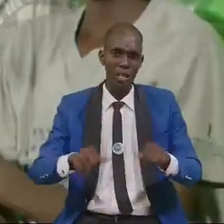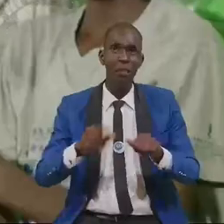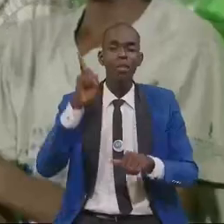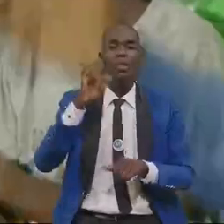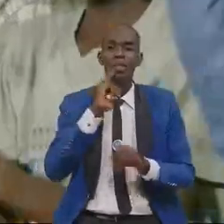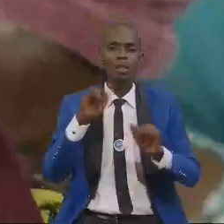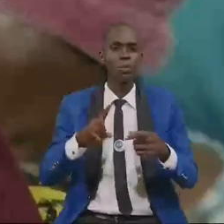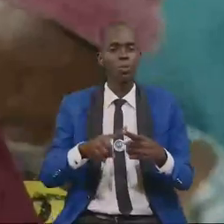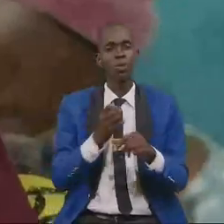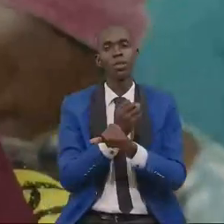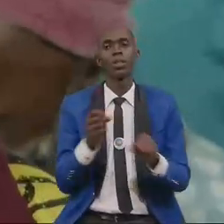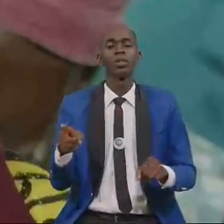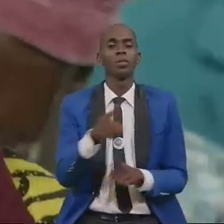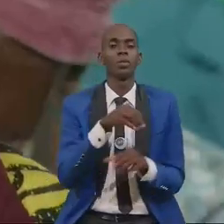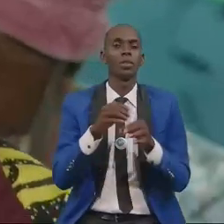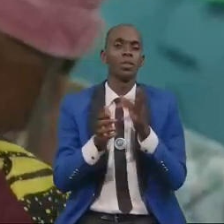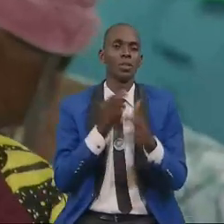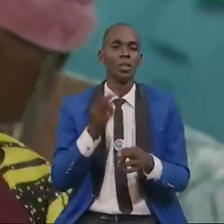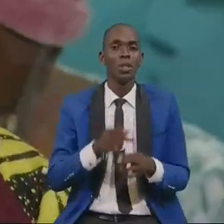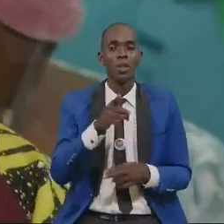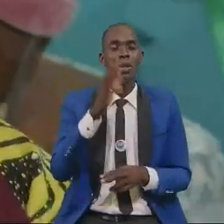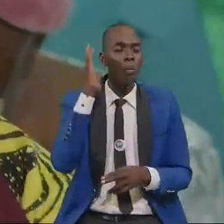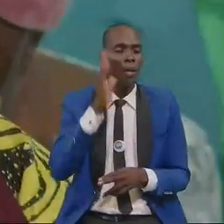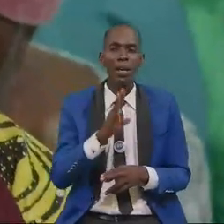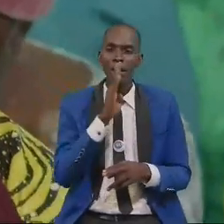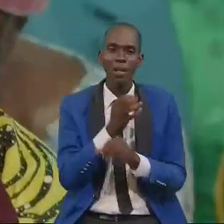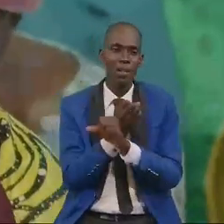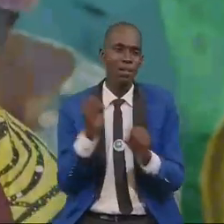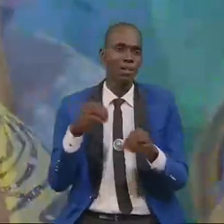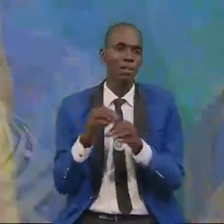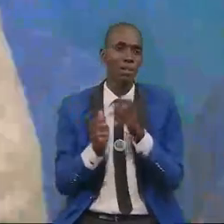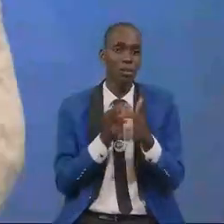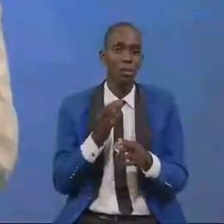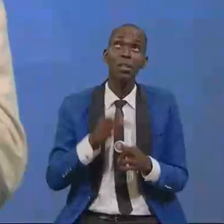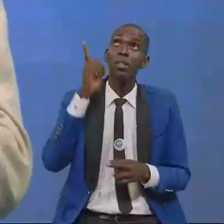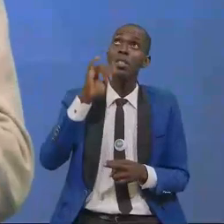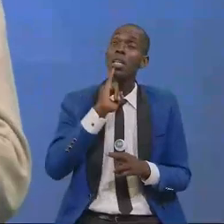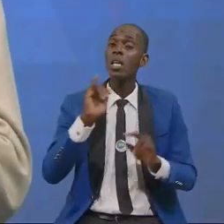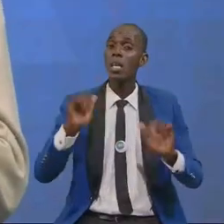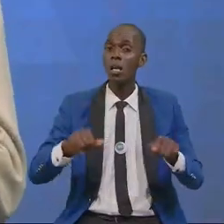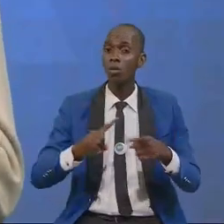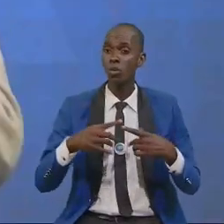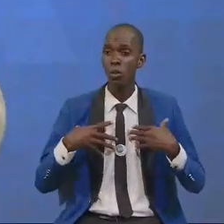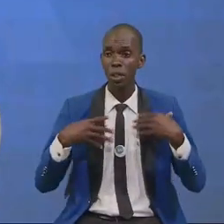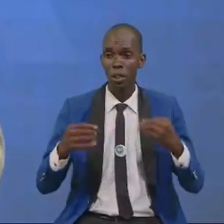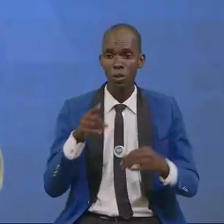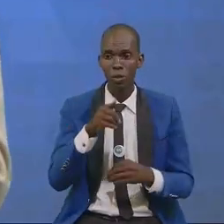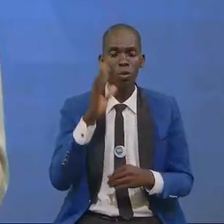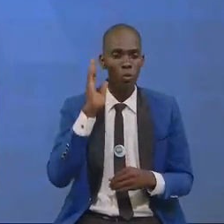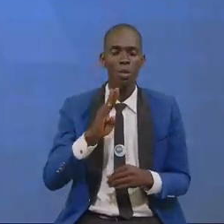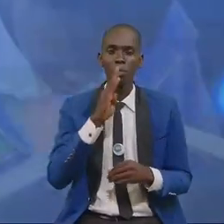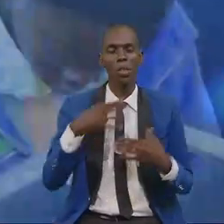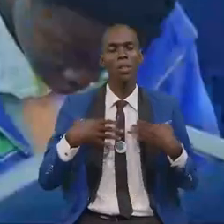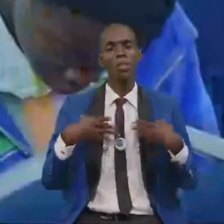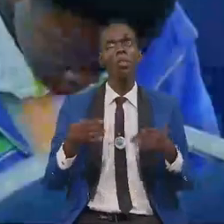sauver tu seras sauvé il est capable de te guérir tu seras guéri il est